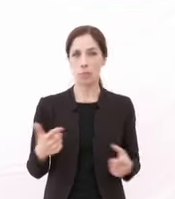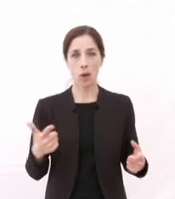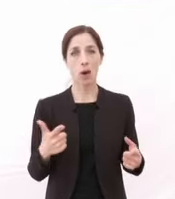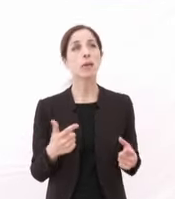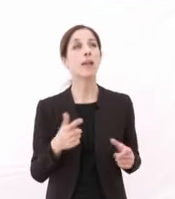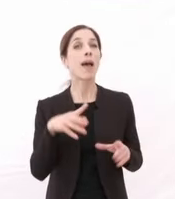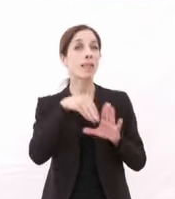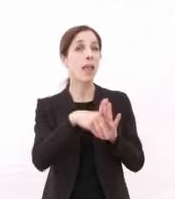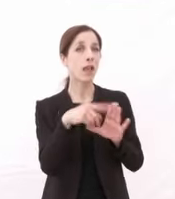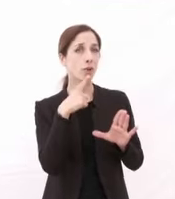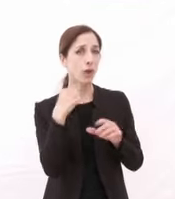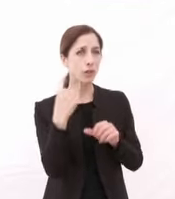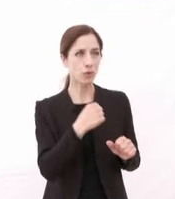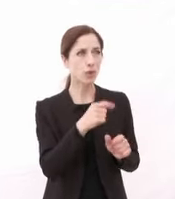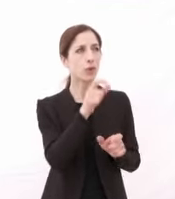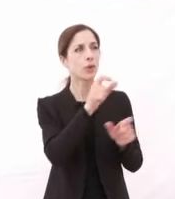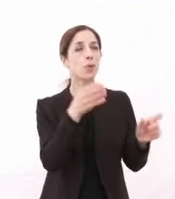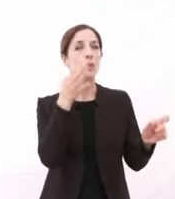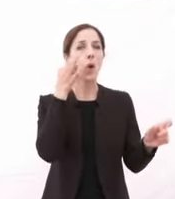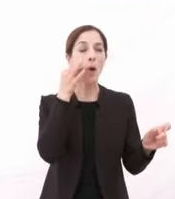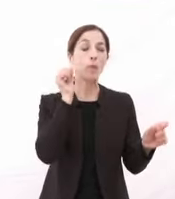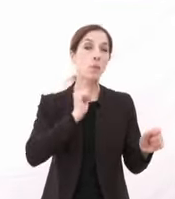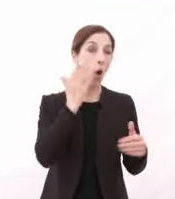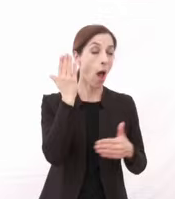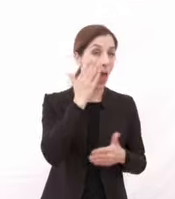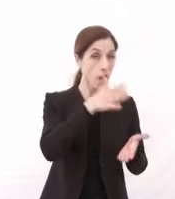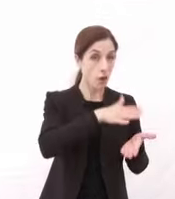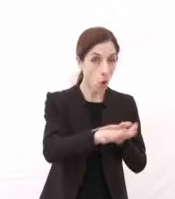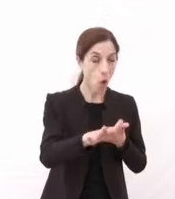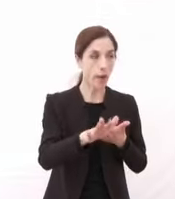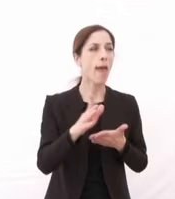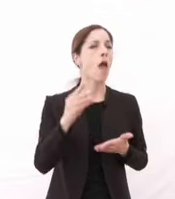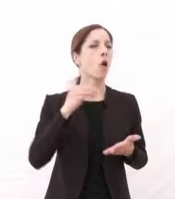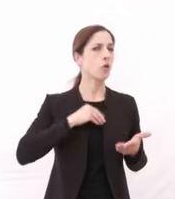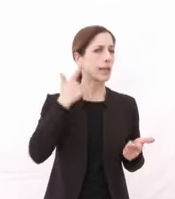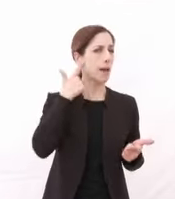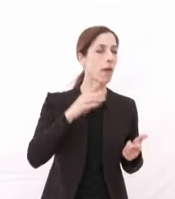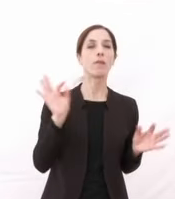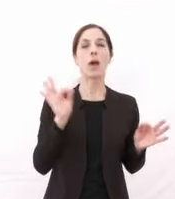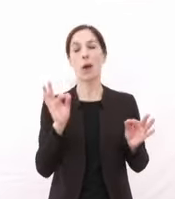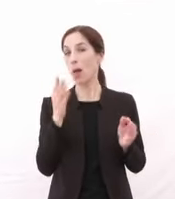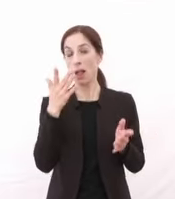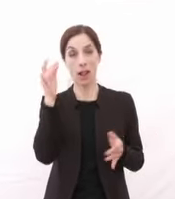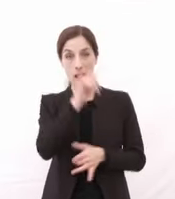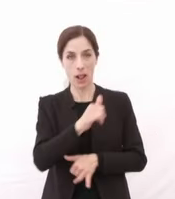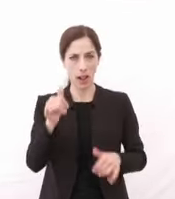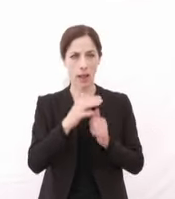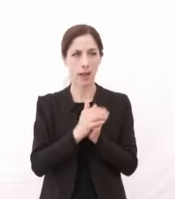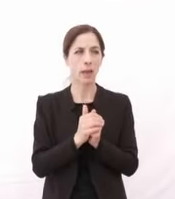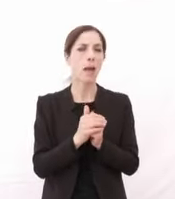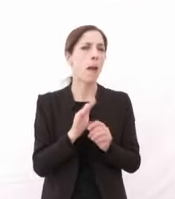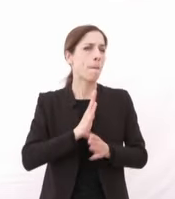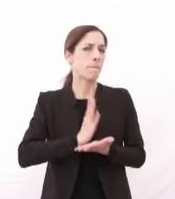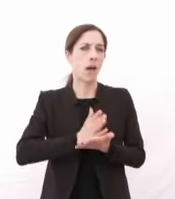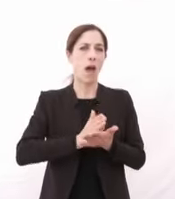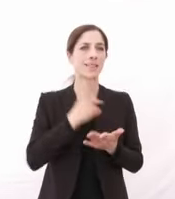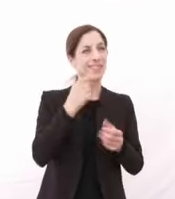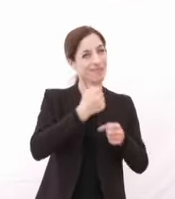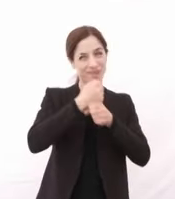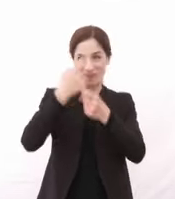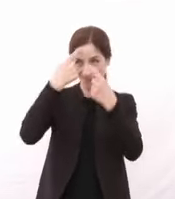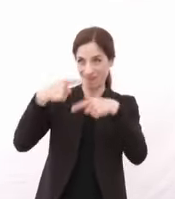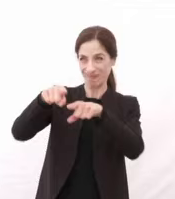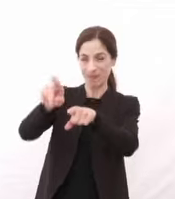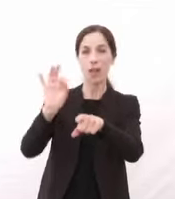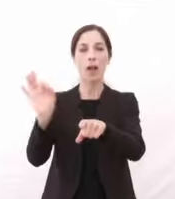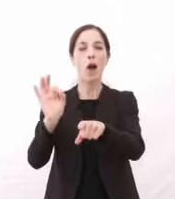meno consapevolmente. Basta demandare agli altri i compiti e le responsabilità. Ognuno di noi nel proprio piccolo